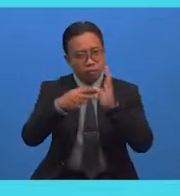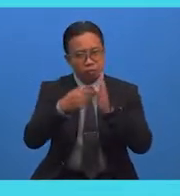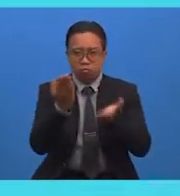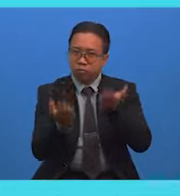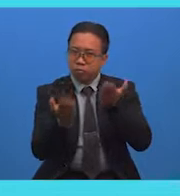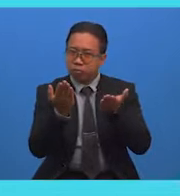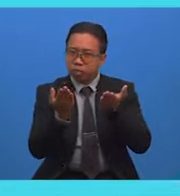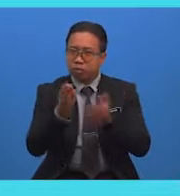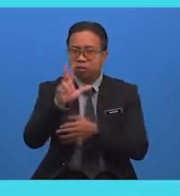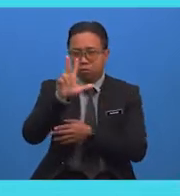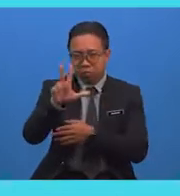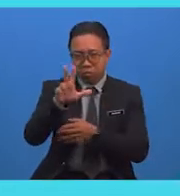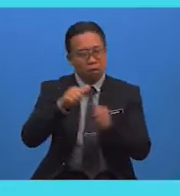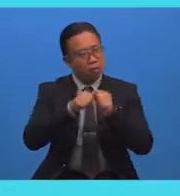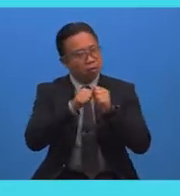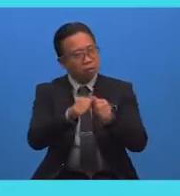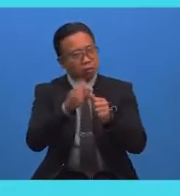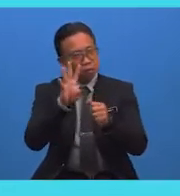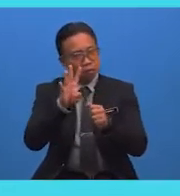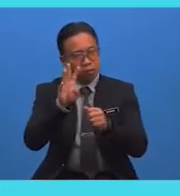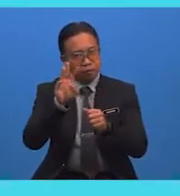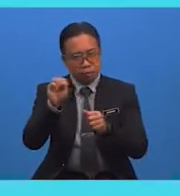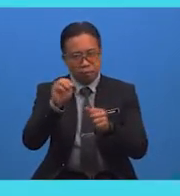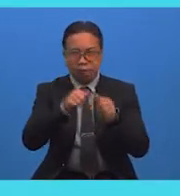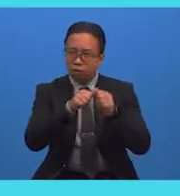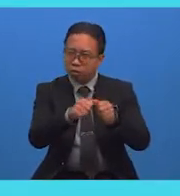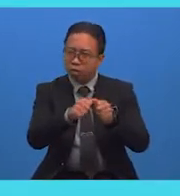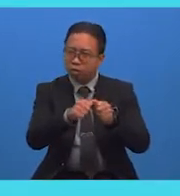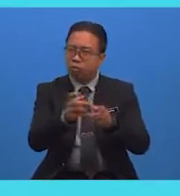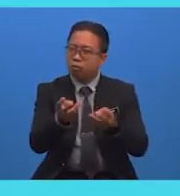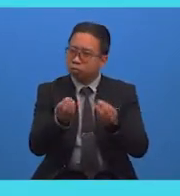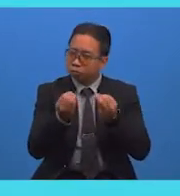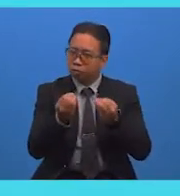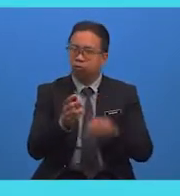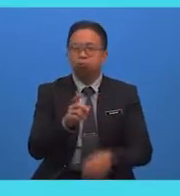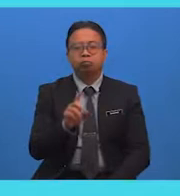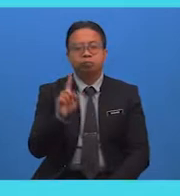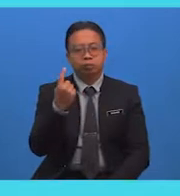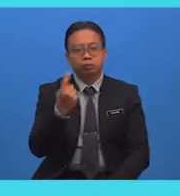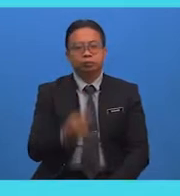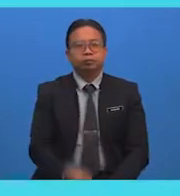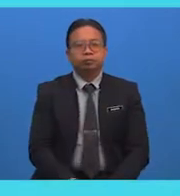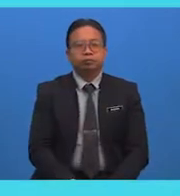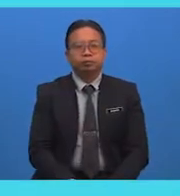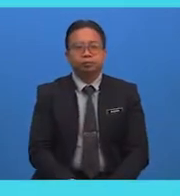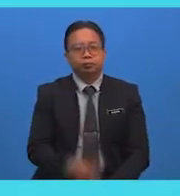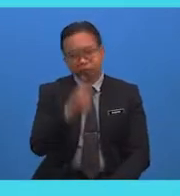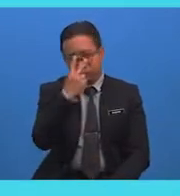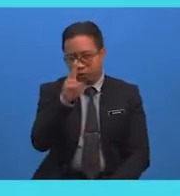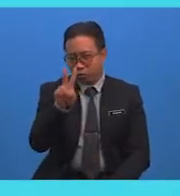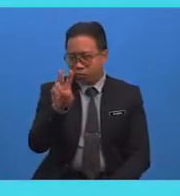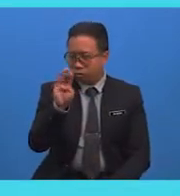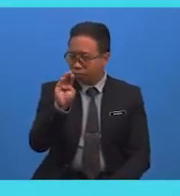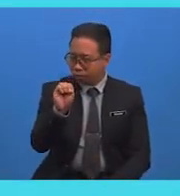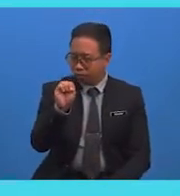M merujuk mengikut keperluan. Mari kita teliti maksud di sebalik